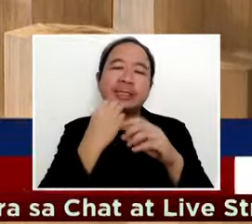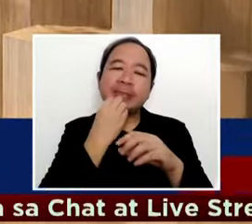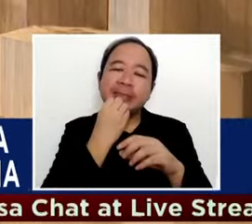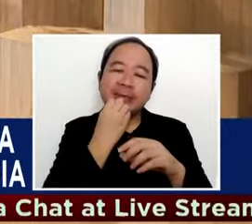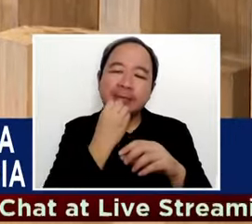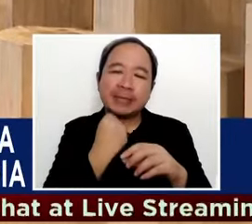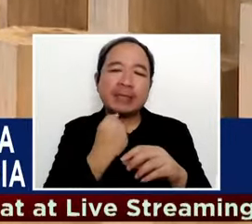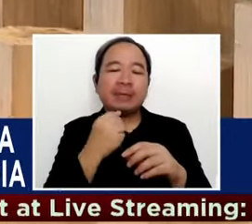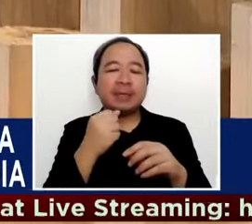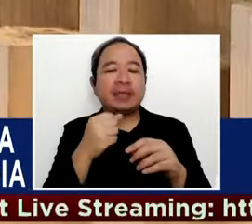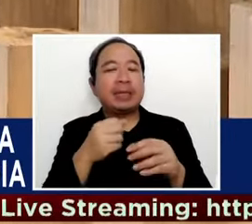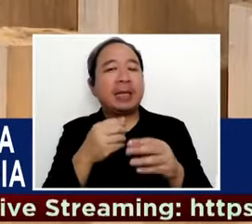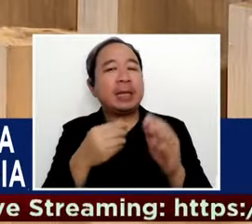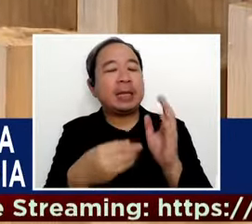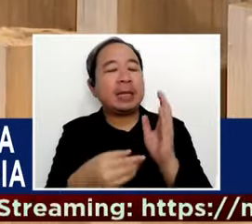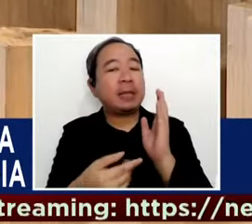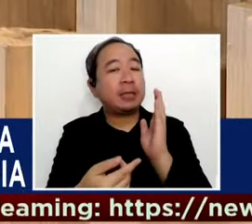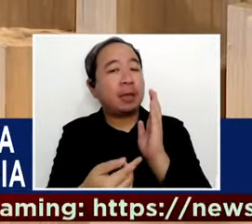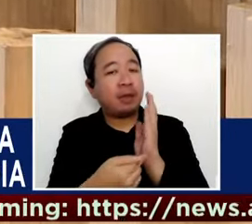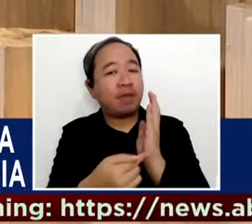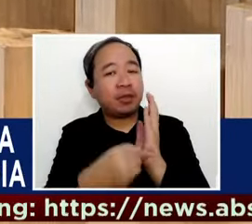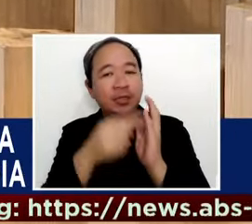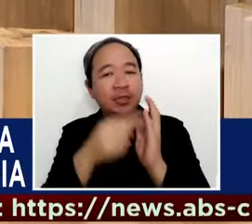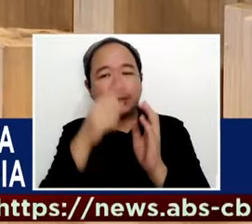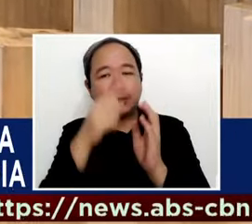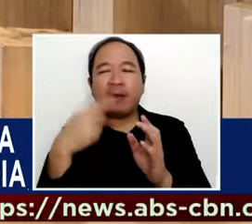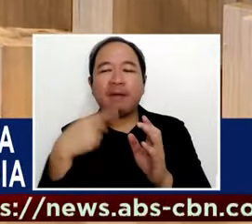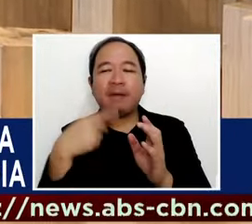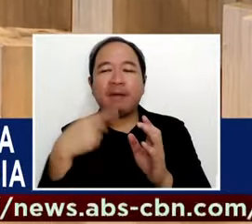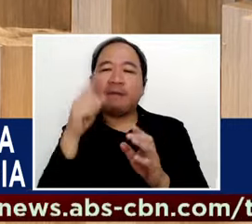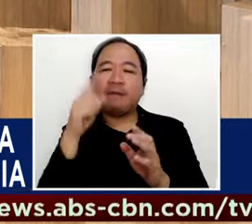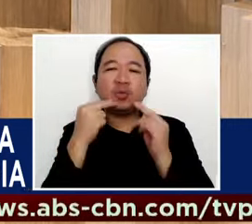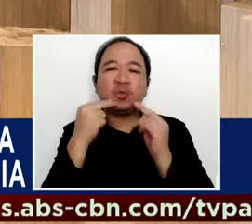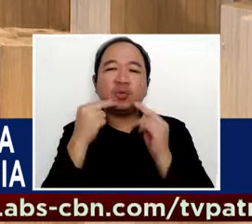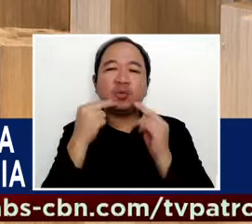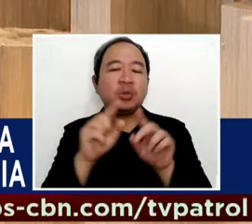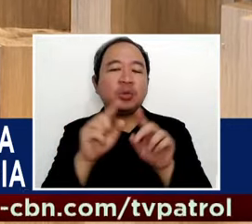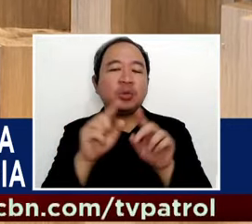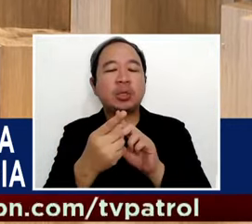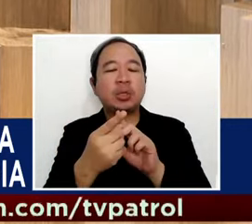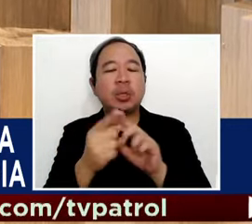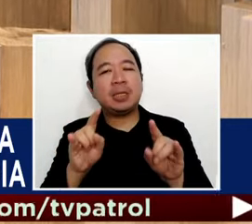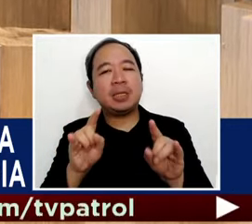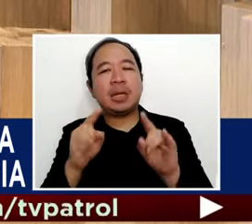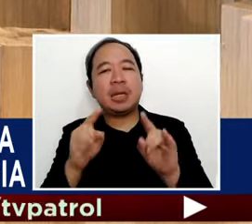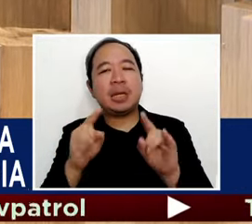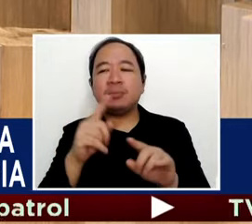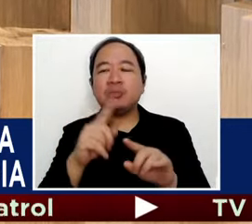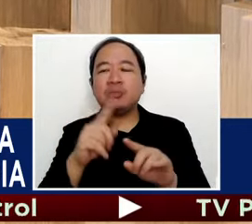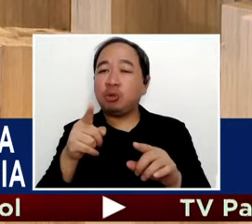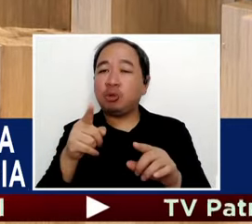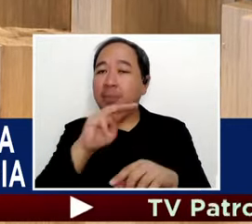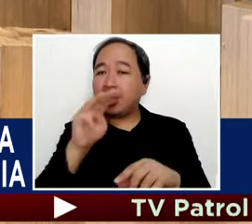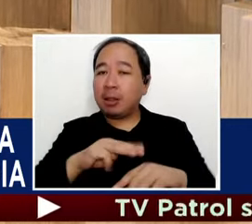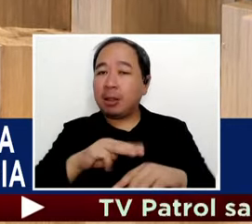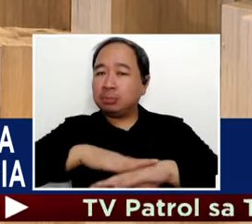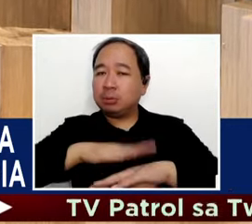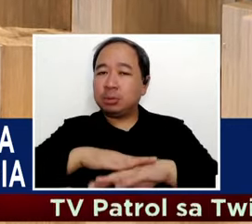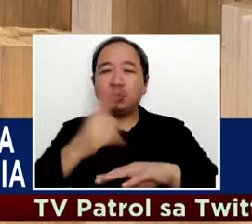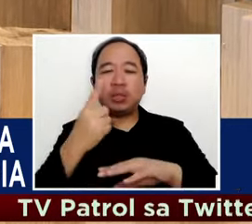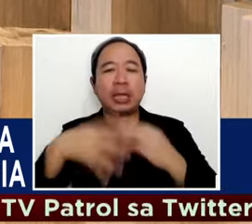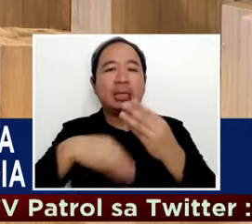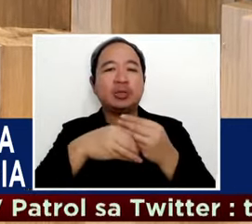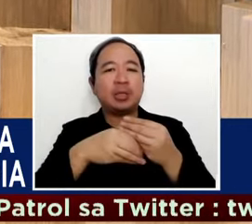o maling balita sa social media. Kaya muling nagpaalala ang Meralco na dagdag gastos lang at walang kakwenta-kwenta